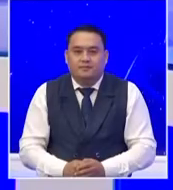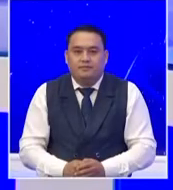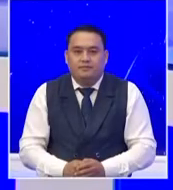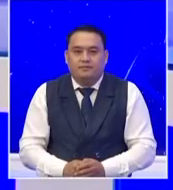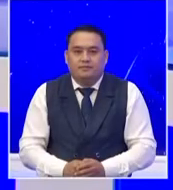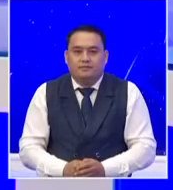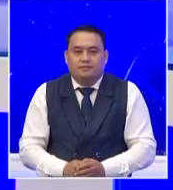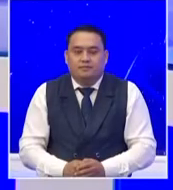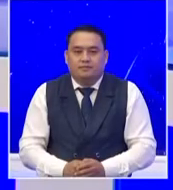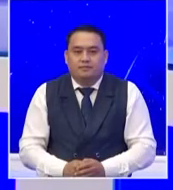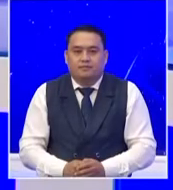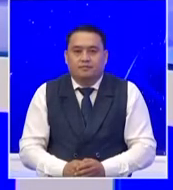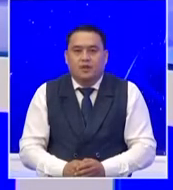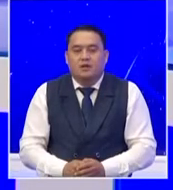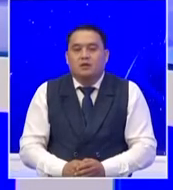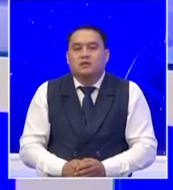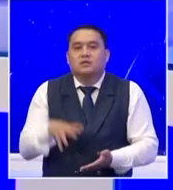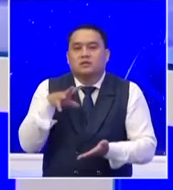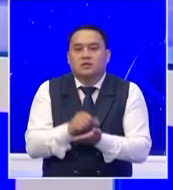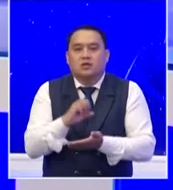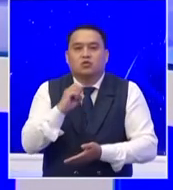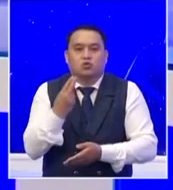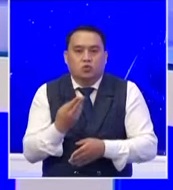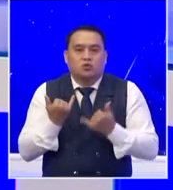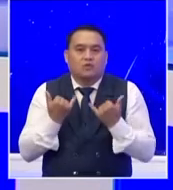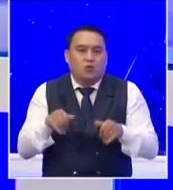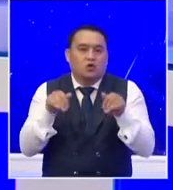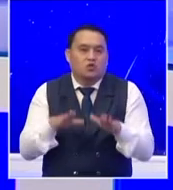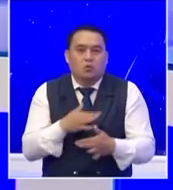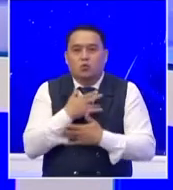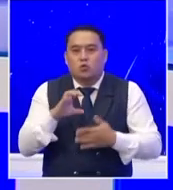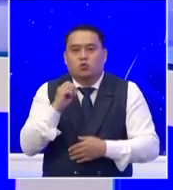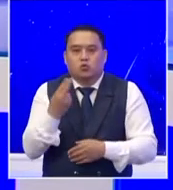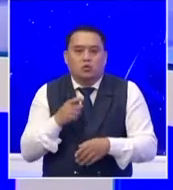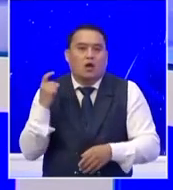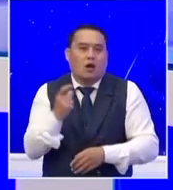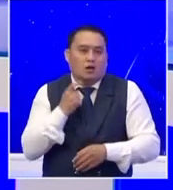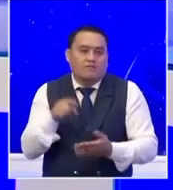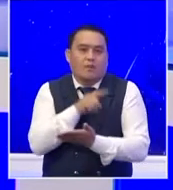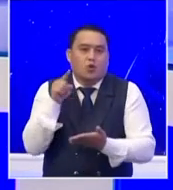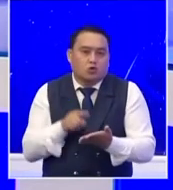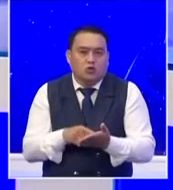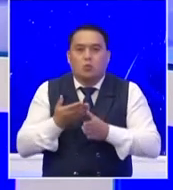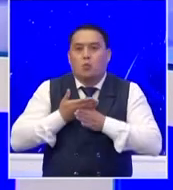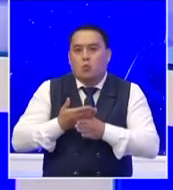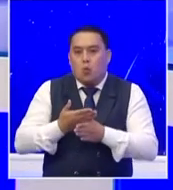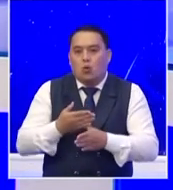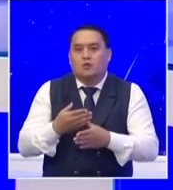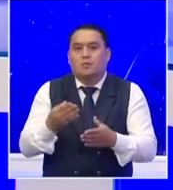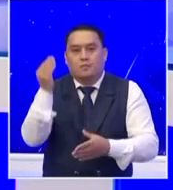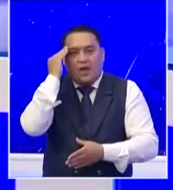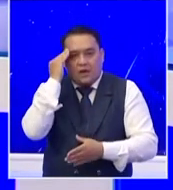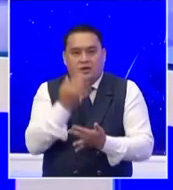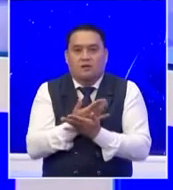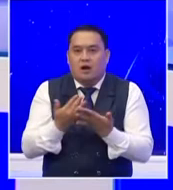К другим темам выпуска. Дорожная карта занятости сейчас стала решением многих социальных и экономических вопросов. Благодаря принимаемым мерам